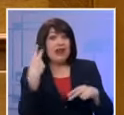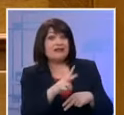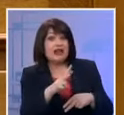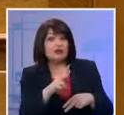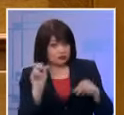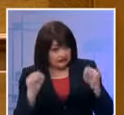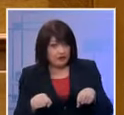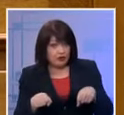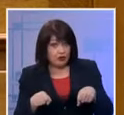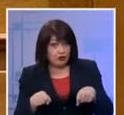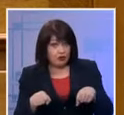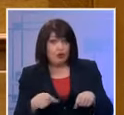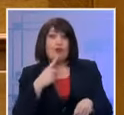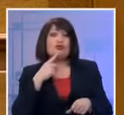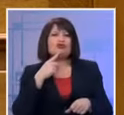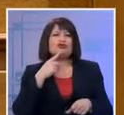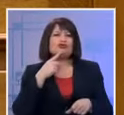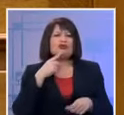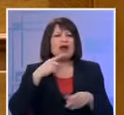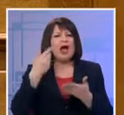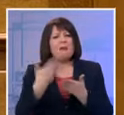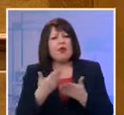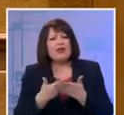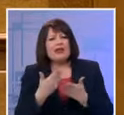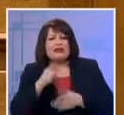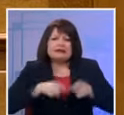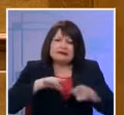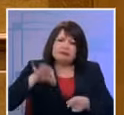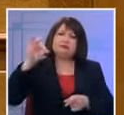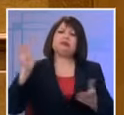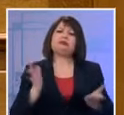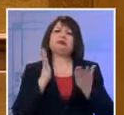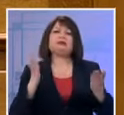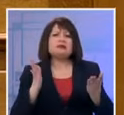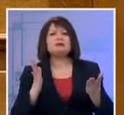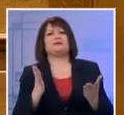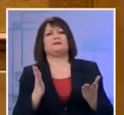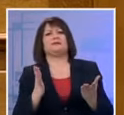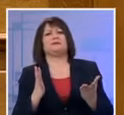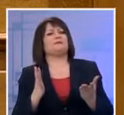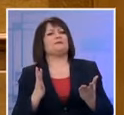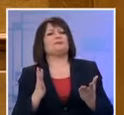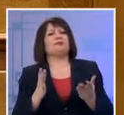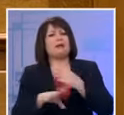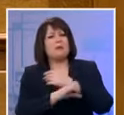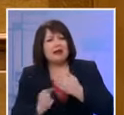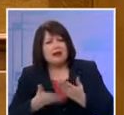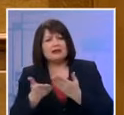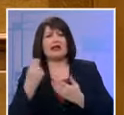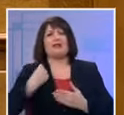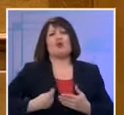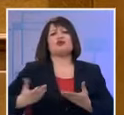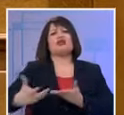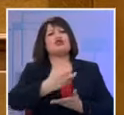προτάσεις όπως η λοταρία αποδείξεων, οι τριγωνικές συναλλαγές, η ενίσχυση της αυτονομίας της γραμματείας δημοσίων